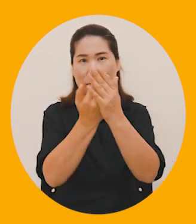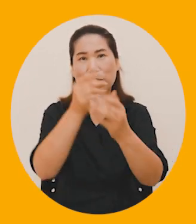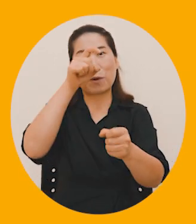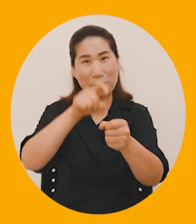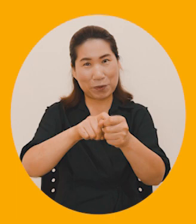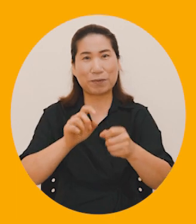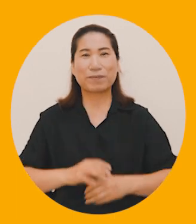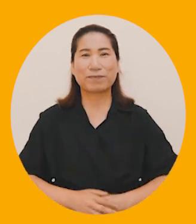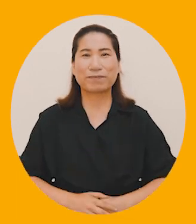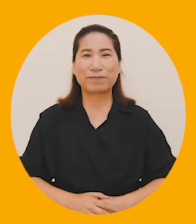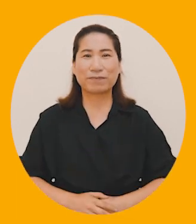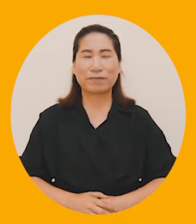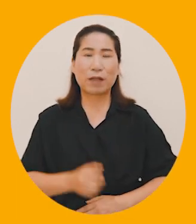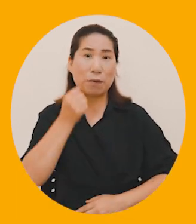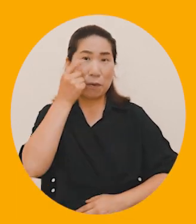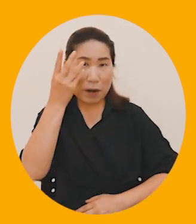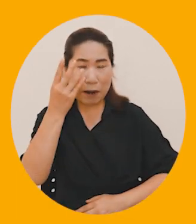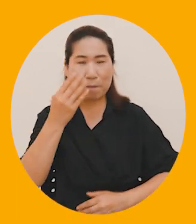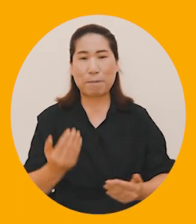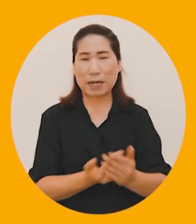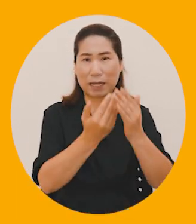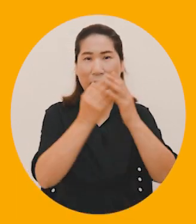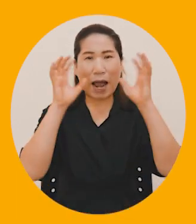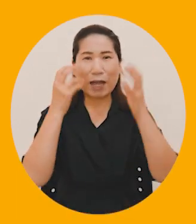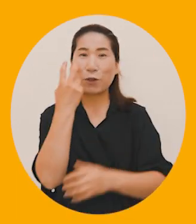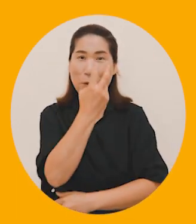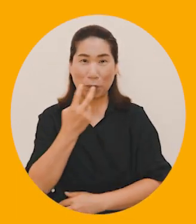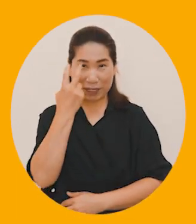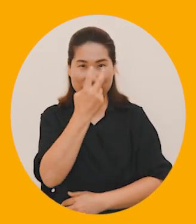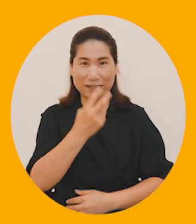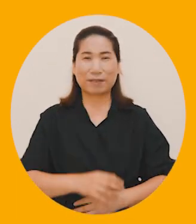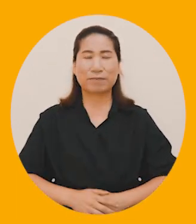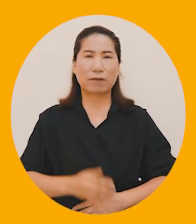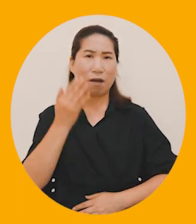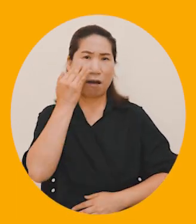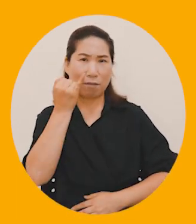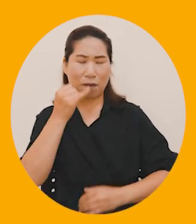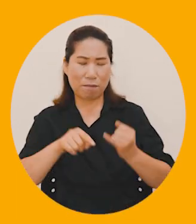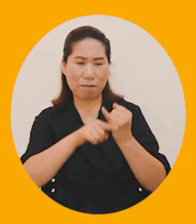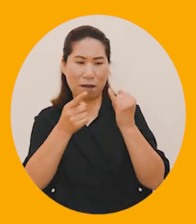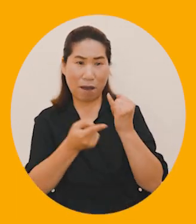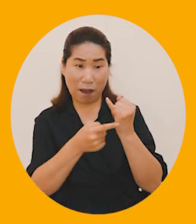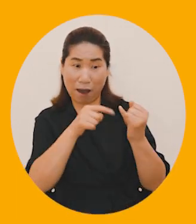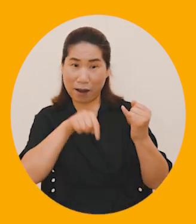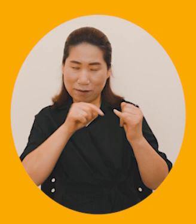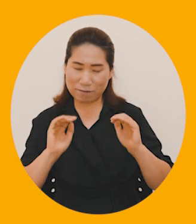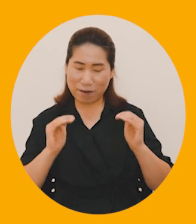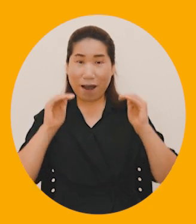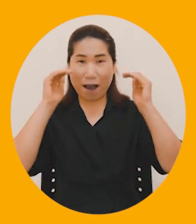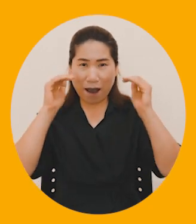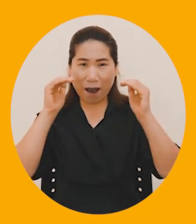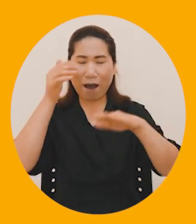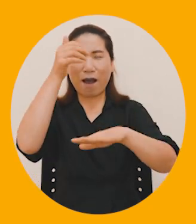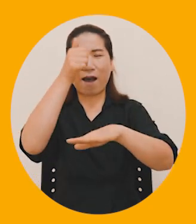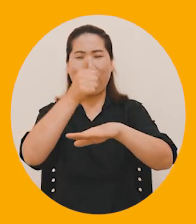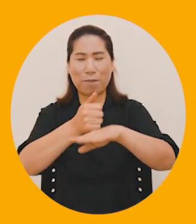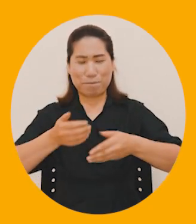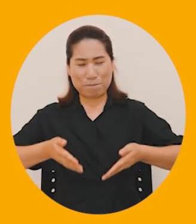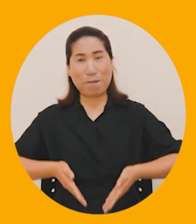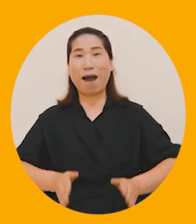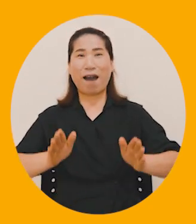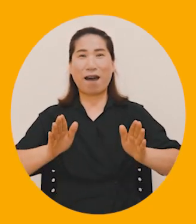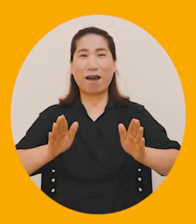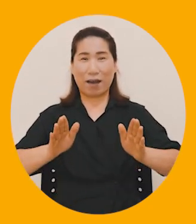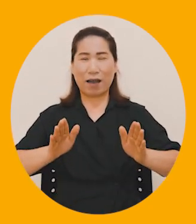있습니다. 원령별 발달과 아기 돌보기. 엄마 뱃속에서 무럭무럭 자라던 아기가 드디어 세상에